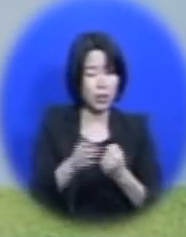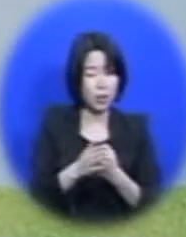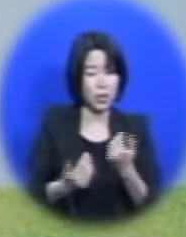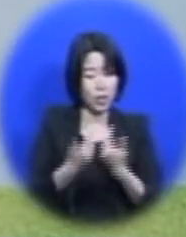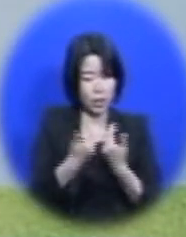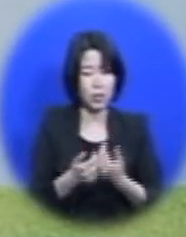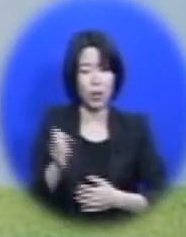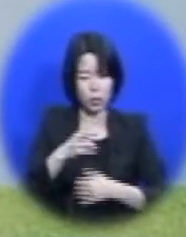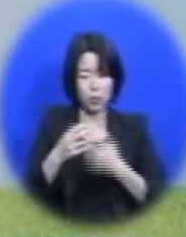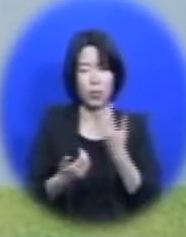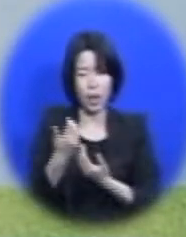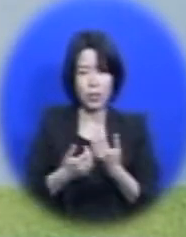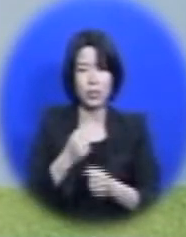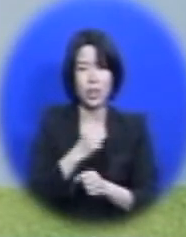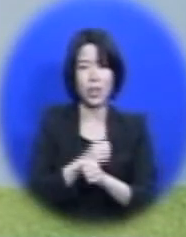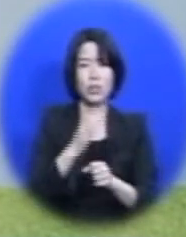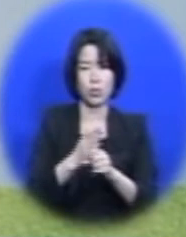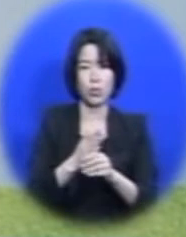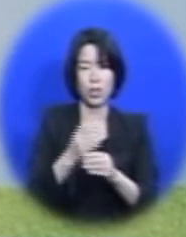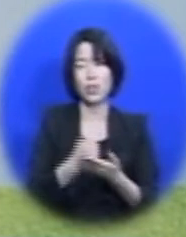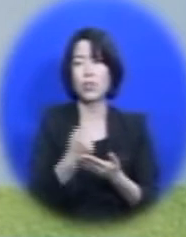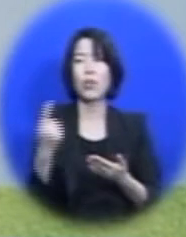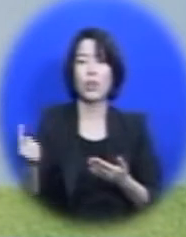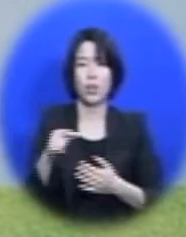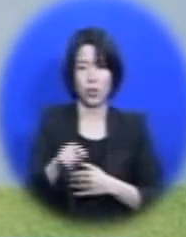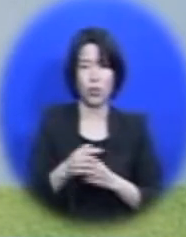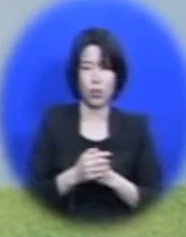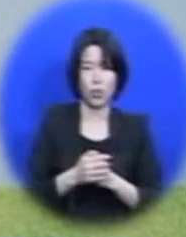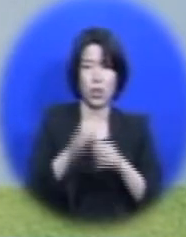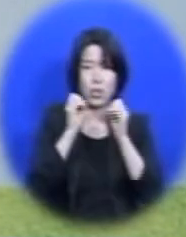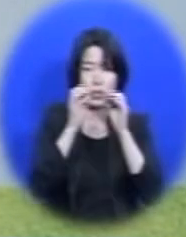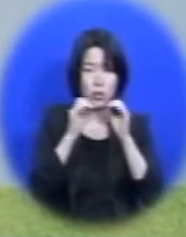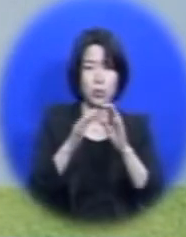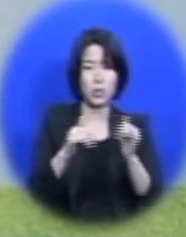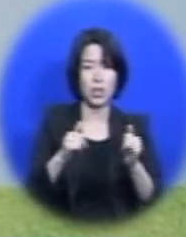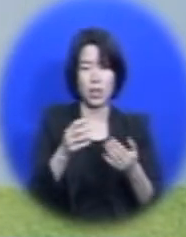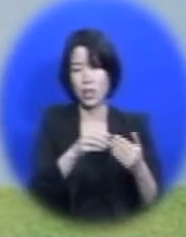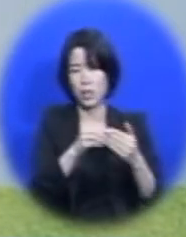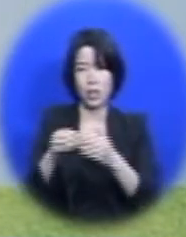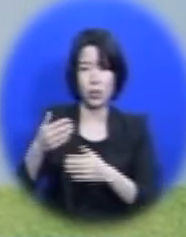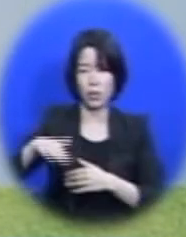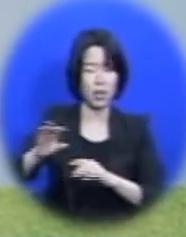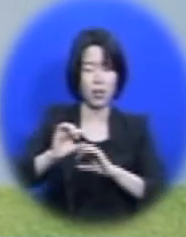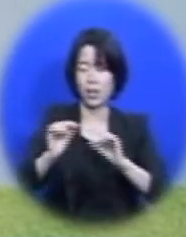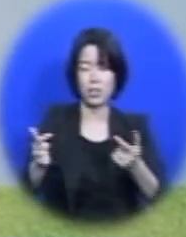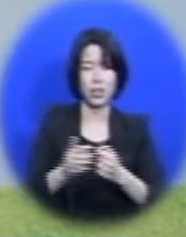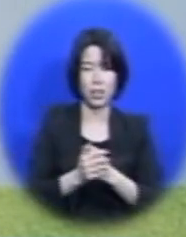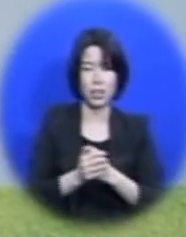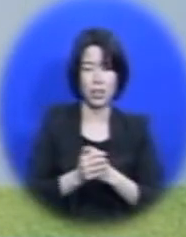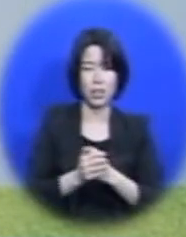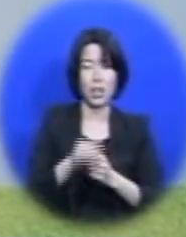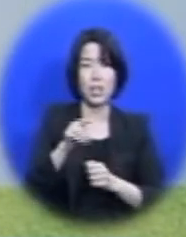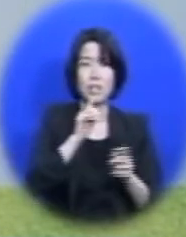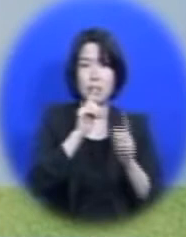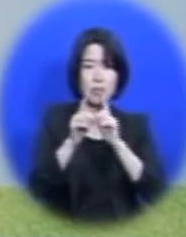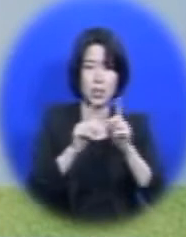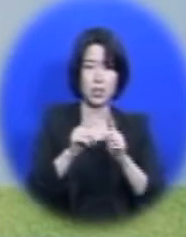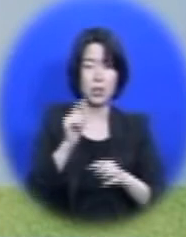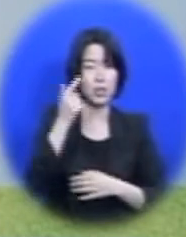갈등하고 갈등하고 갈등하다가 떠난 거지. 전도사가 데리고 간거 아니야. 이 말씀에